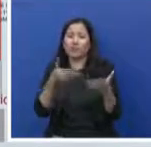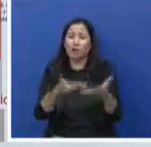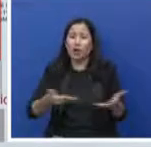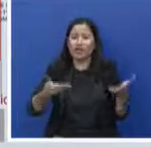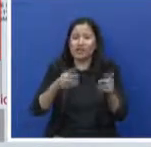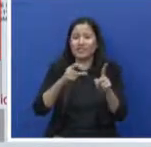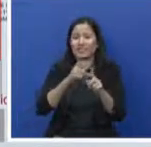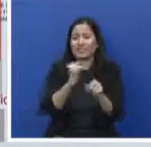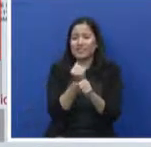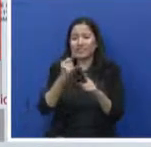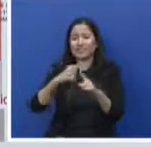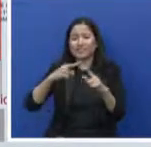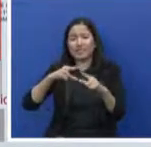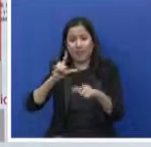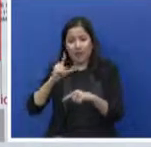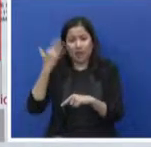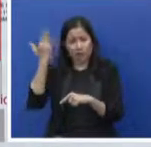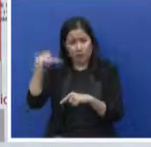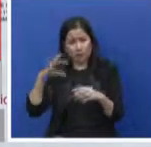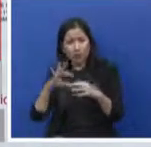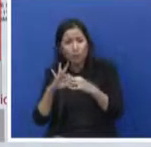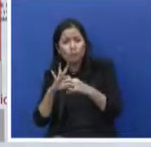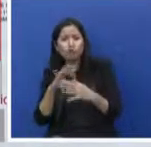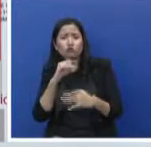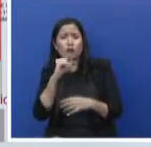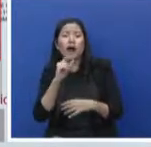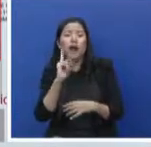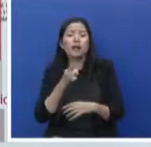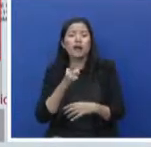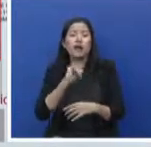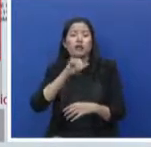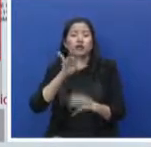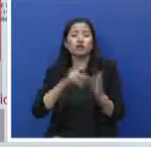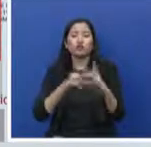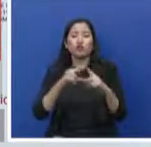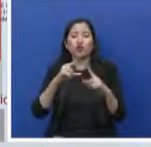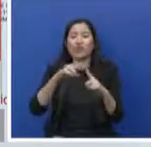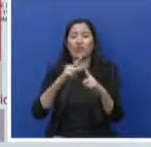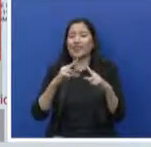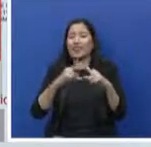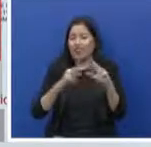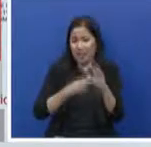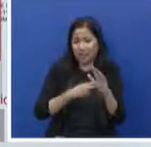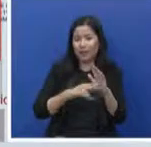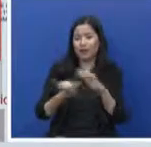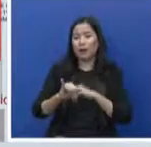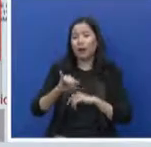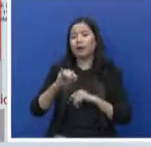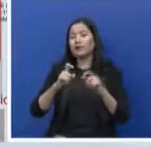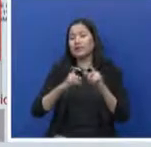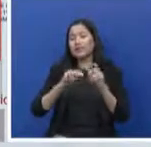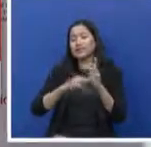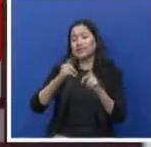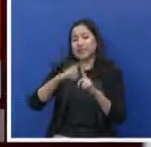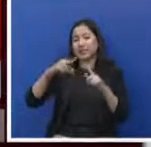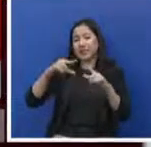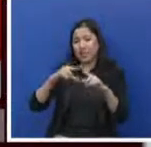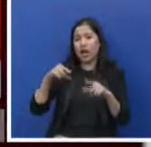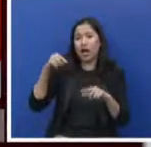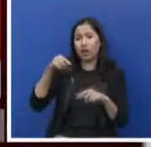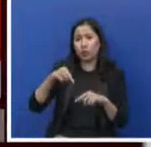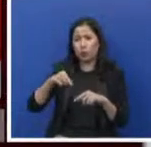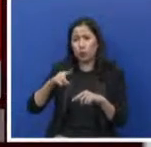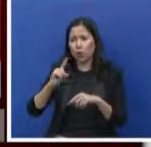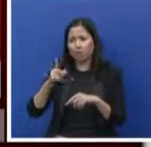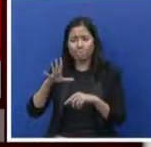juga sudah saya perkenalkan bergabung bersama kita ada di studio, yaitu Bung Jonathan dan juga ada Mbak Sinto yang sudah ada di